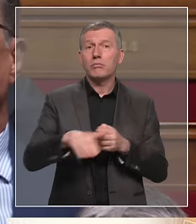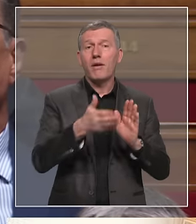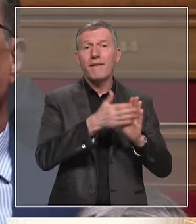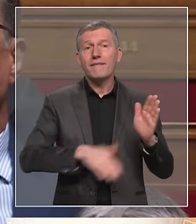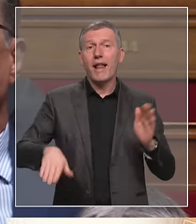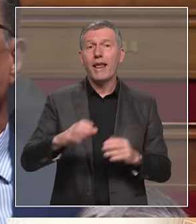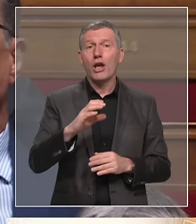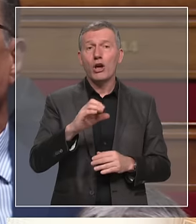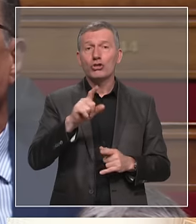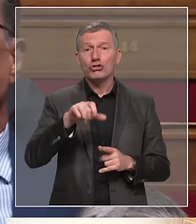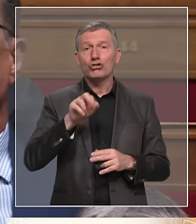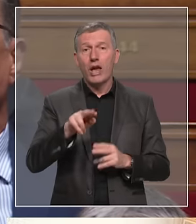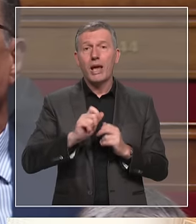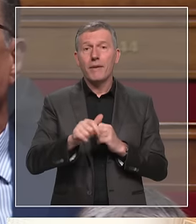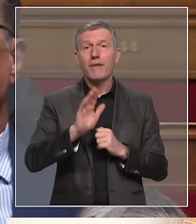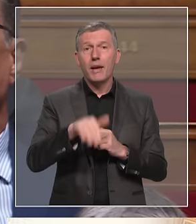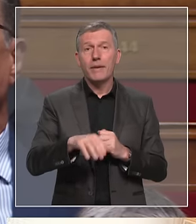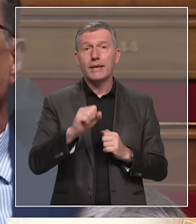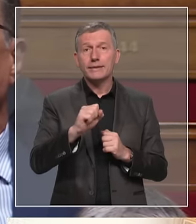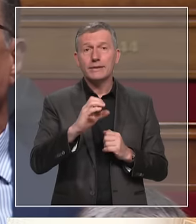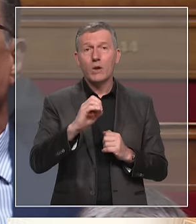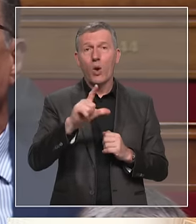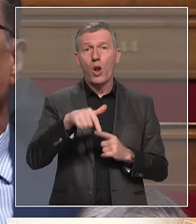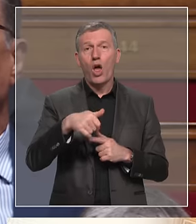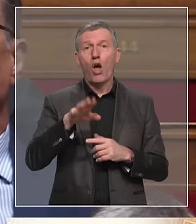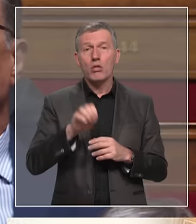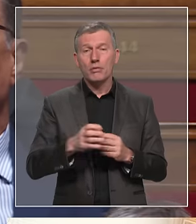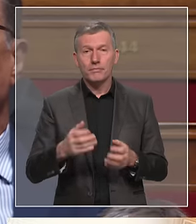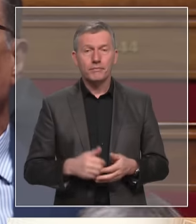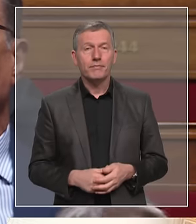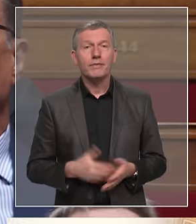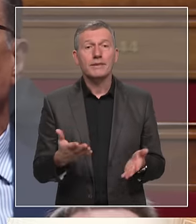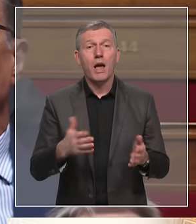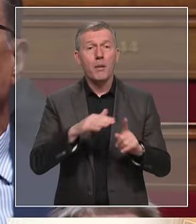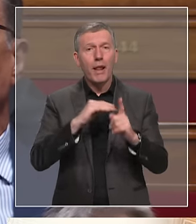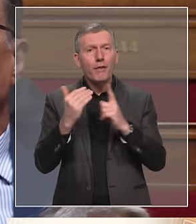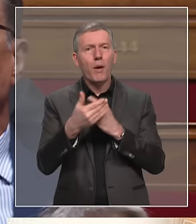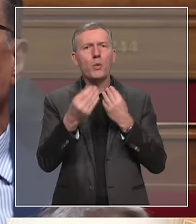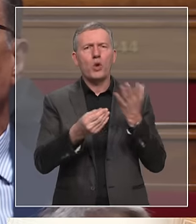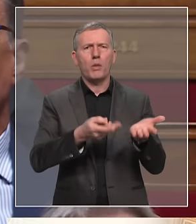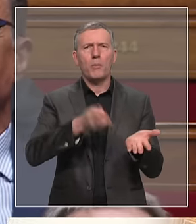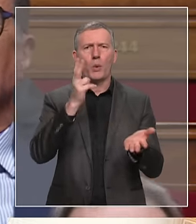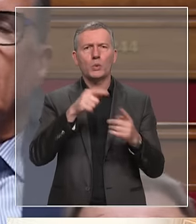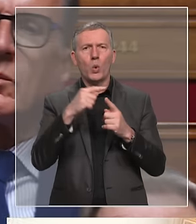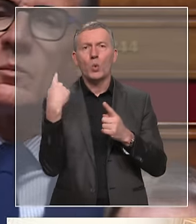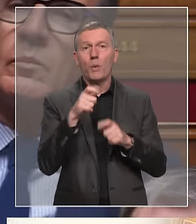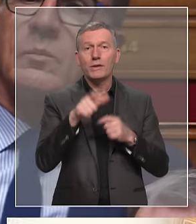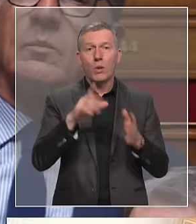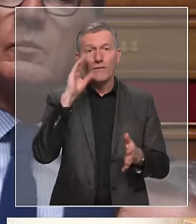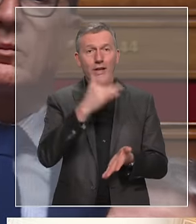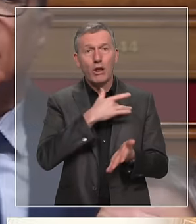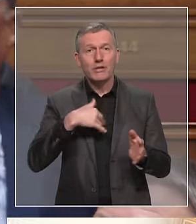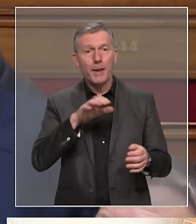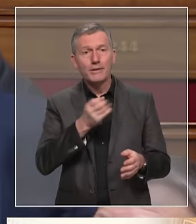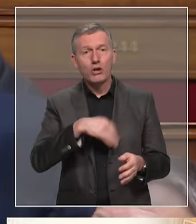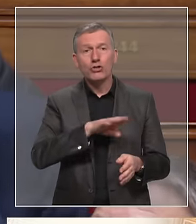puis progressivement élargie à la Sologne et au pays vendômois. Cette plateforme permet l'optimisation des conditions d'exercice des professionnels de santé pour la prise en